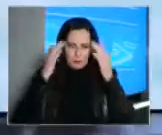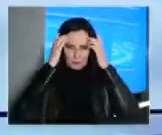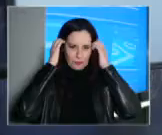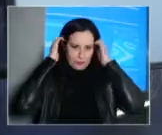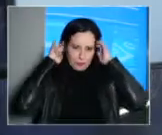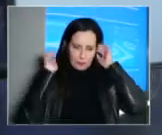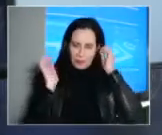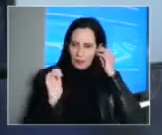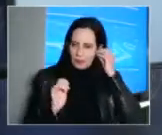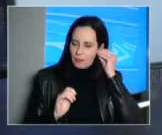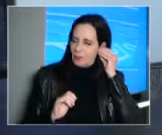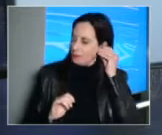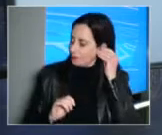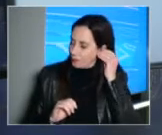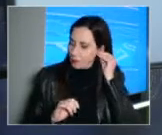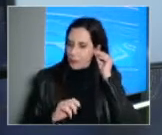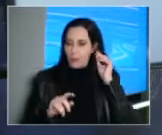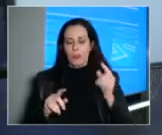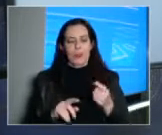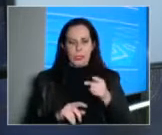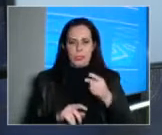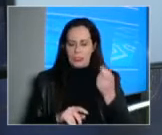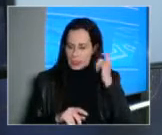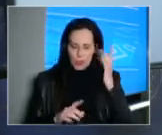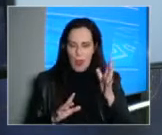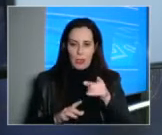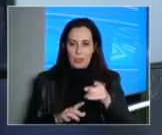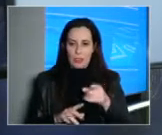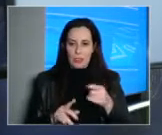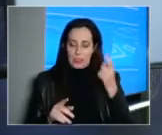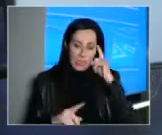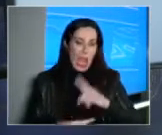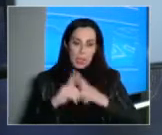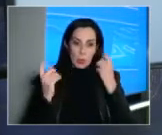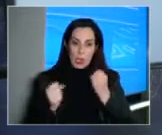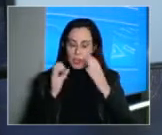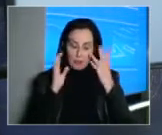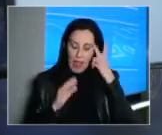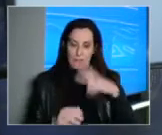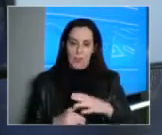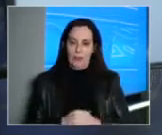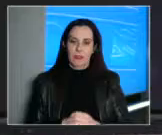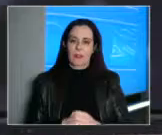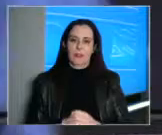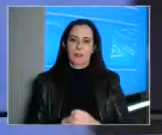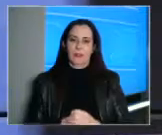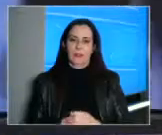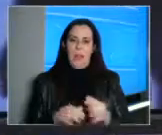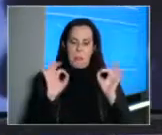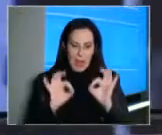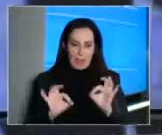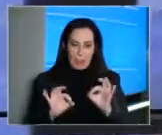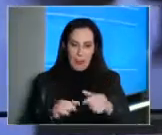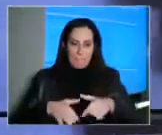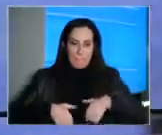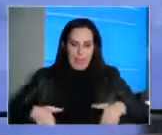יותר, אנחנו מצווים עלייך להיחשף בפומבי. זה נכון, זה מזה. זה הזוי. זה קשה להבין. כי למעשה